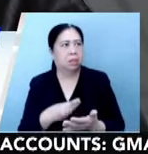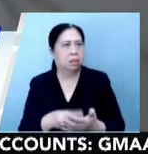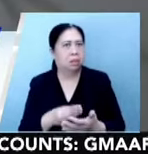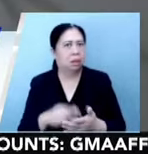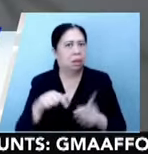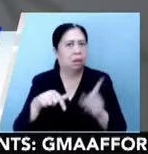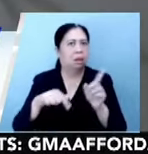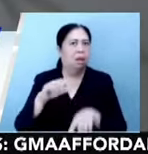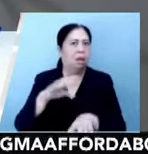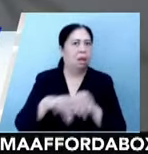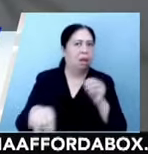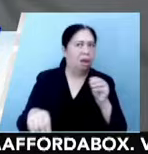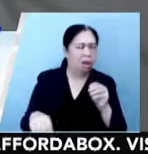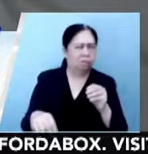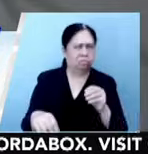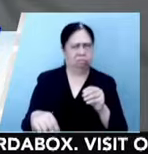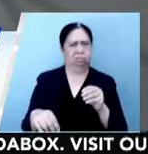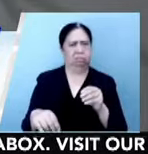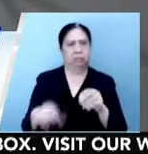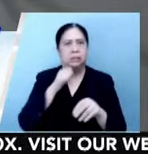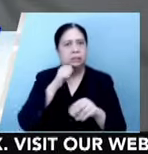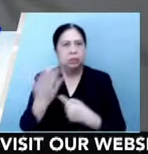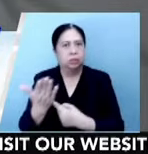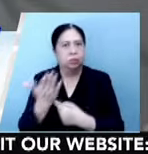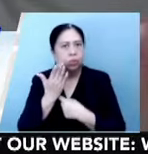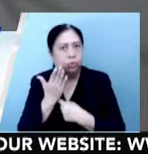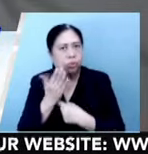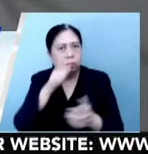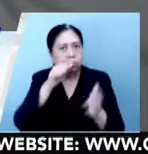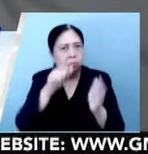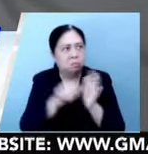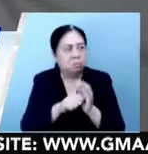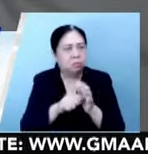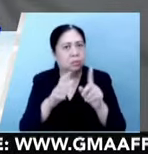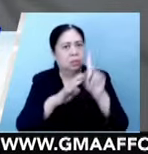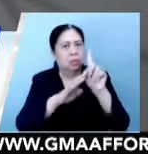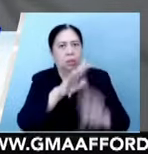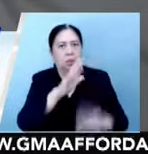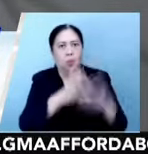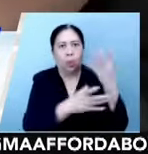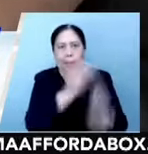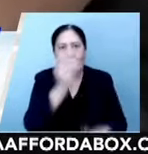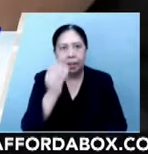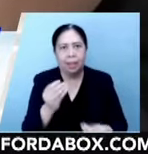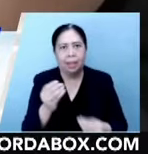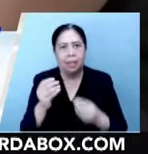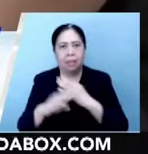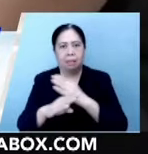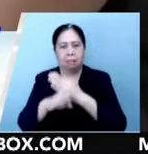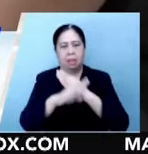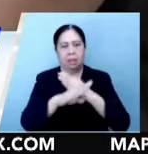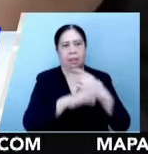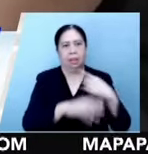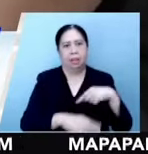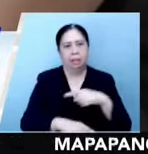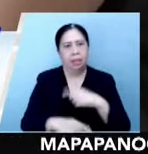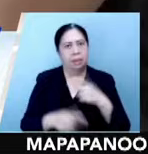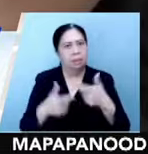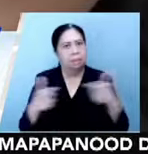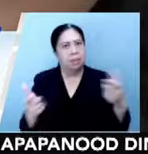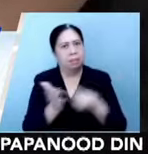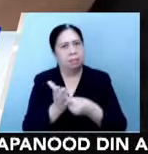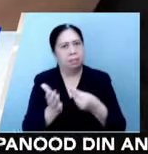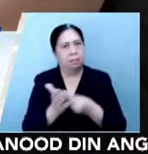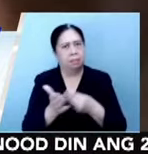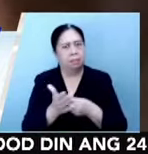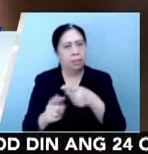mailabas. Hindi na nagpakita, tapos nagtago na, nawala na. Binlock na kami. Malaking pera ang nakuha kay Calayan pero